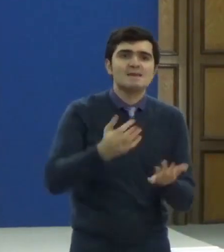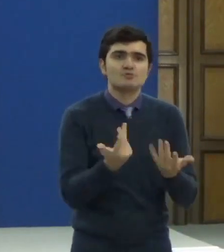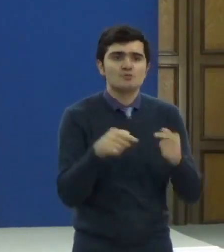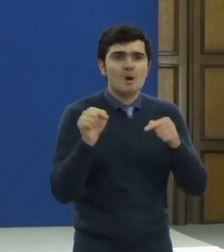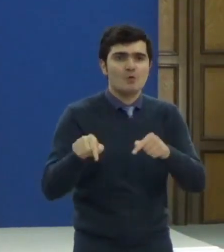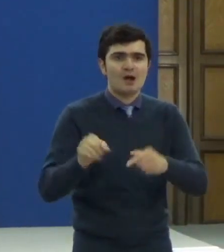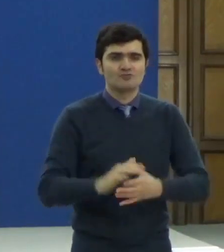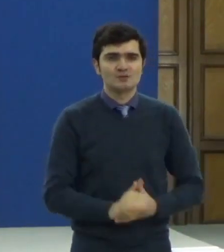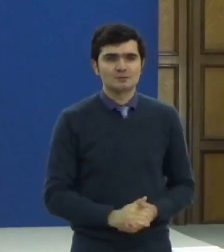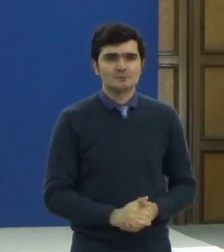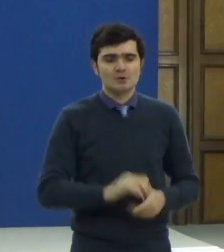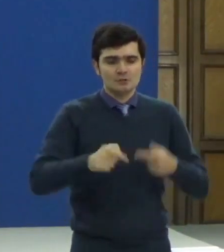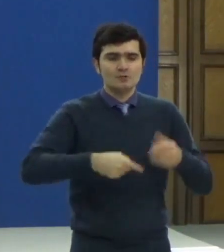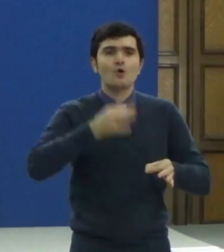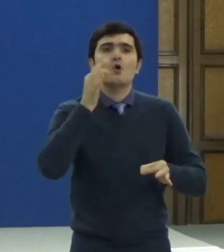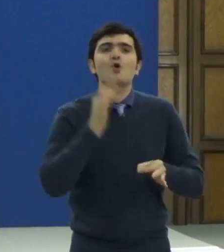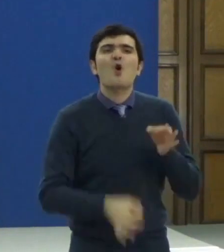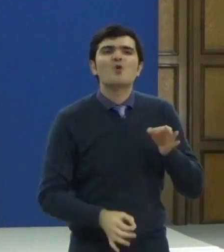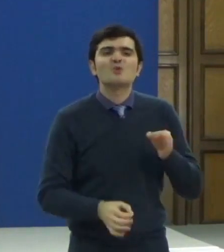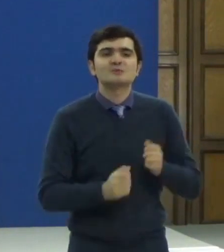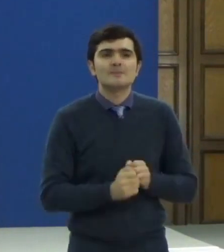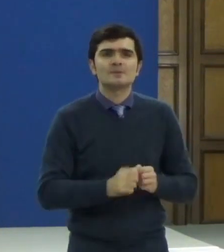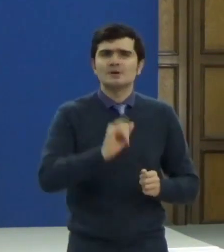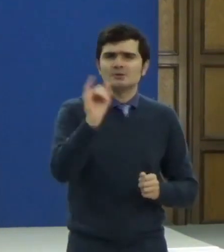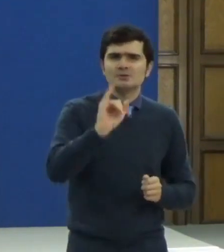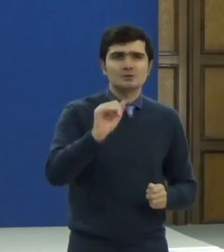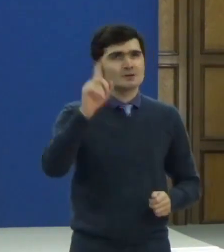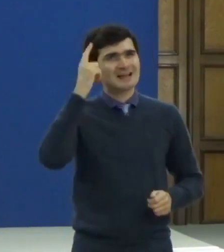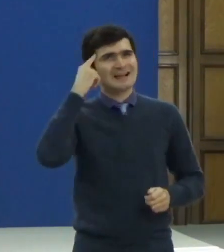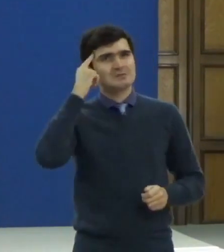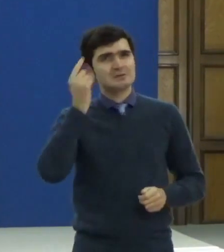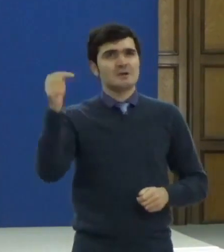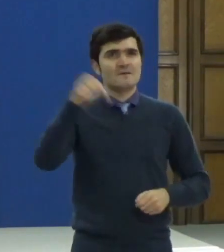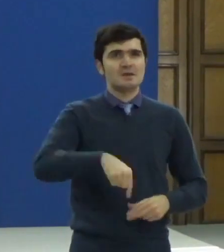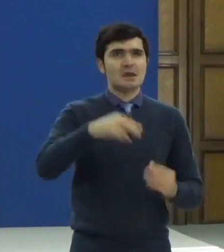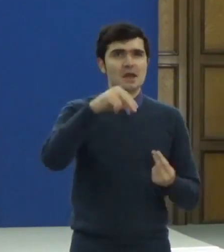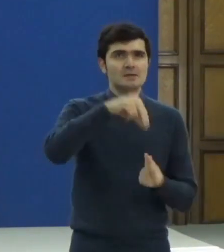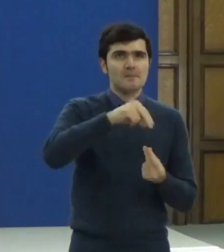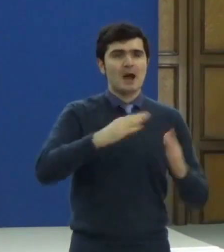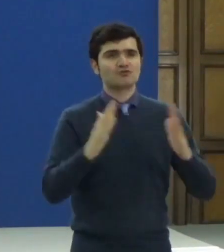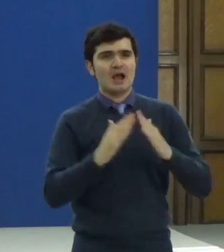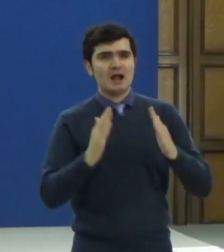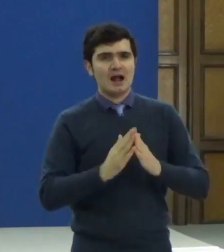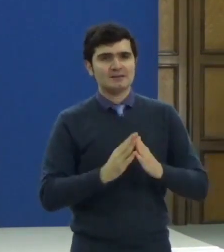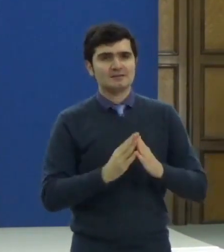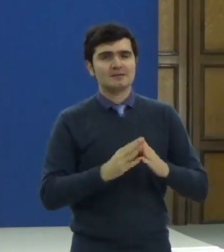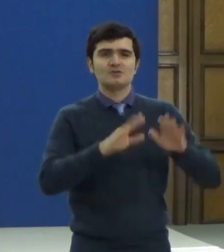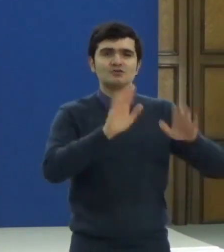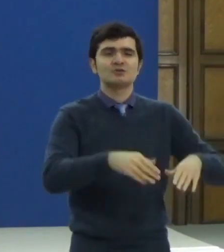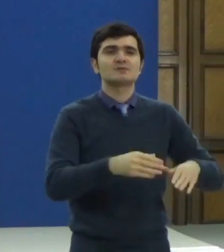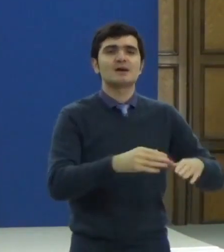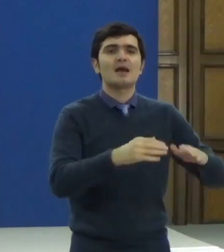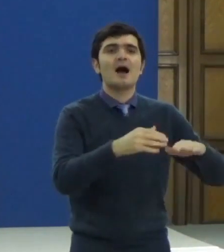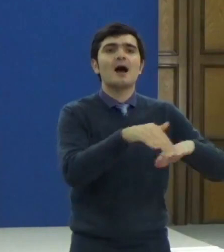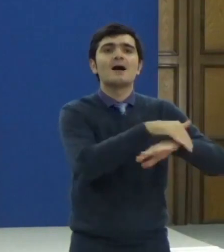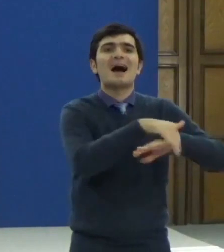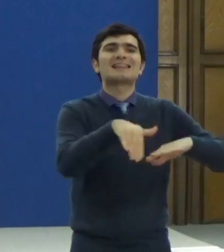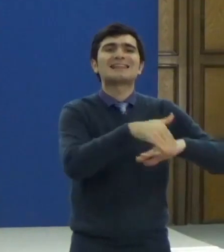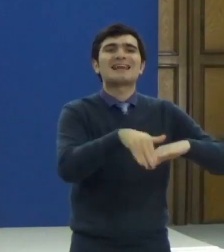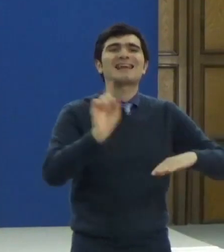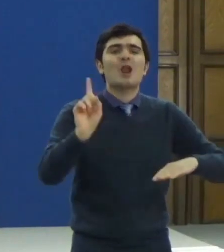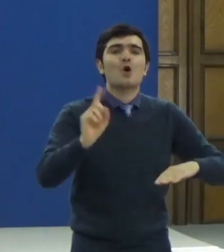concluzie, cei care au perceput că pot veni de Paște acasă, că vor sta în izolare la domiciliu, au